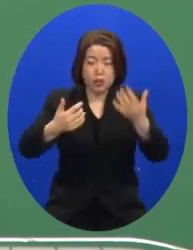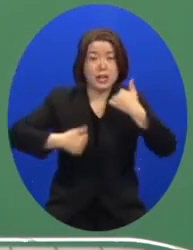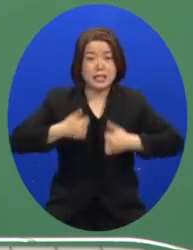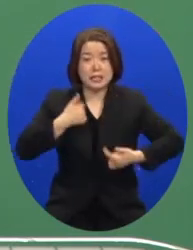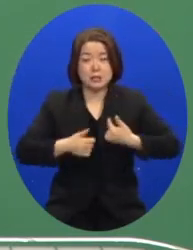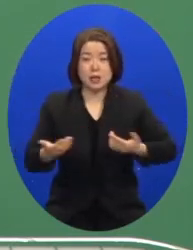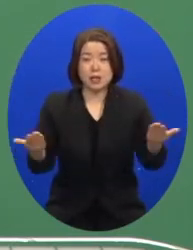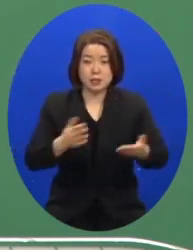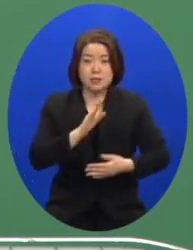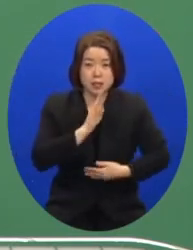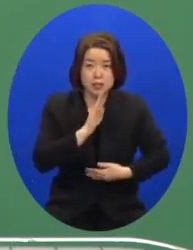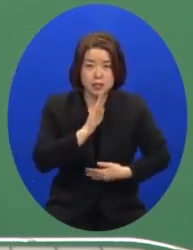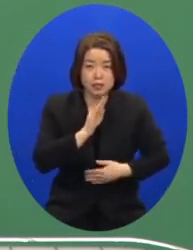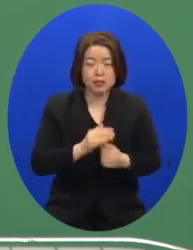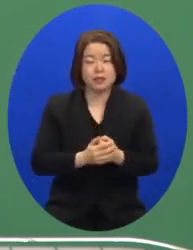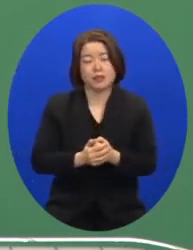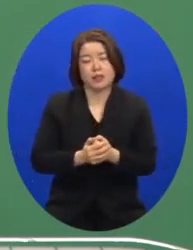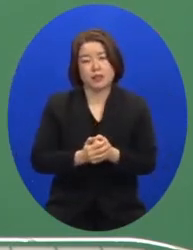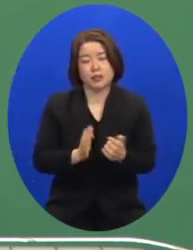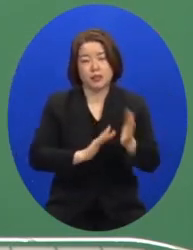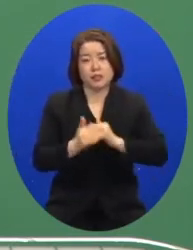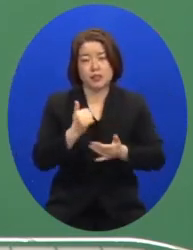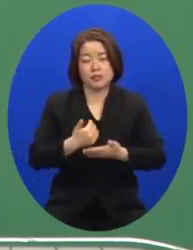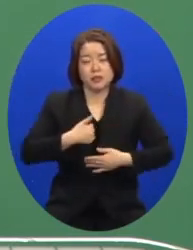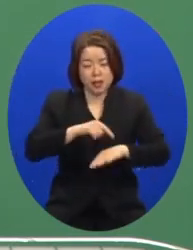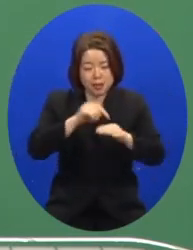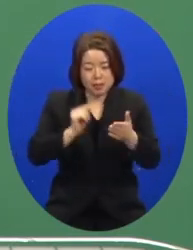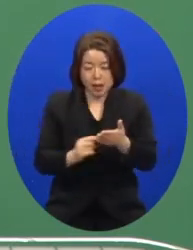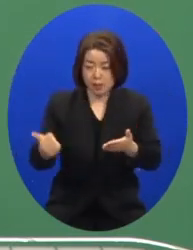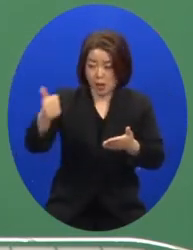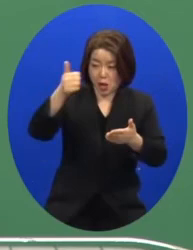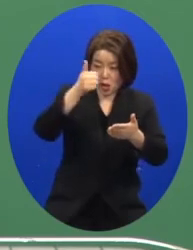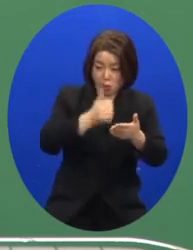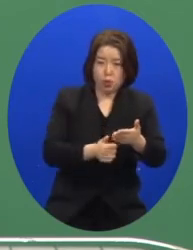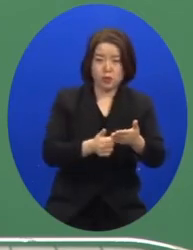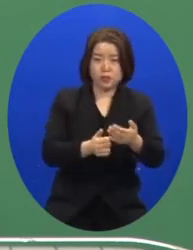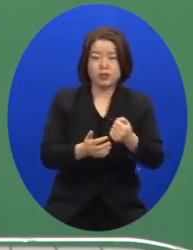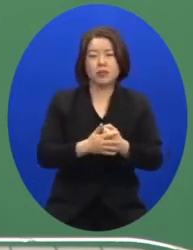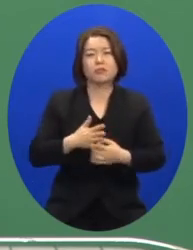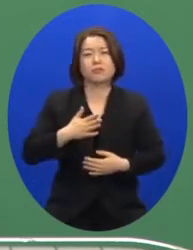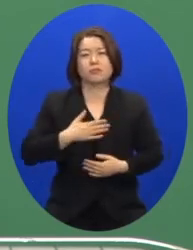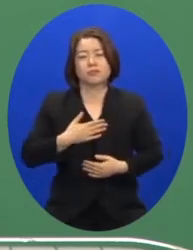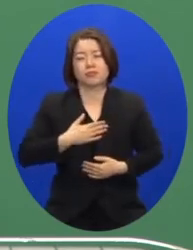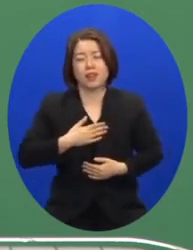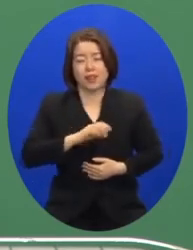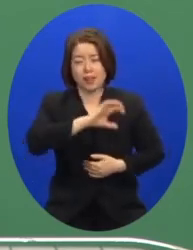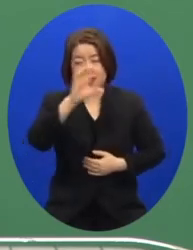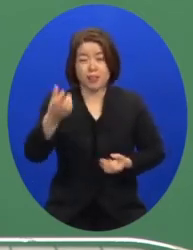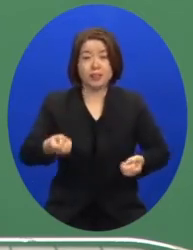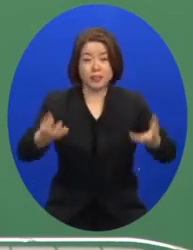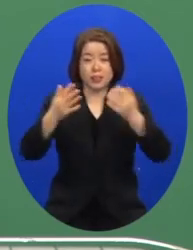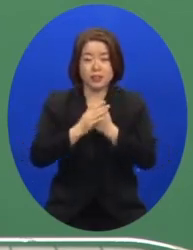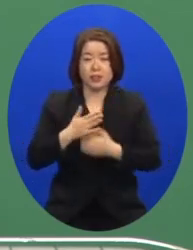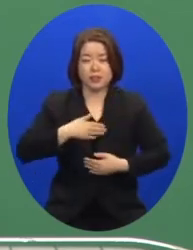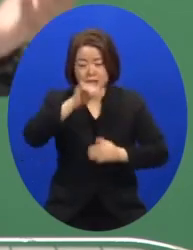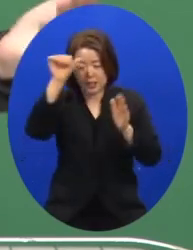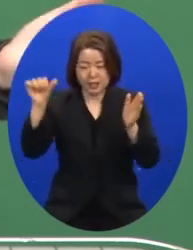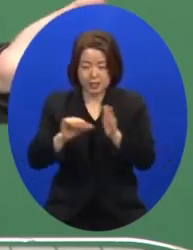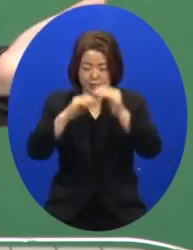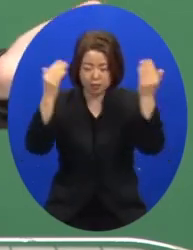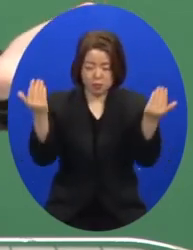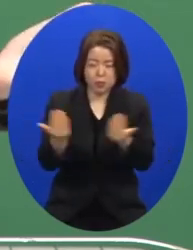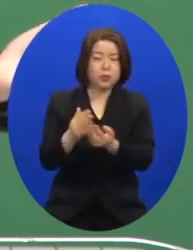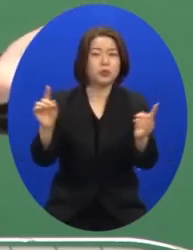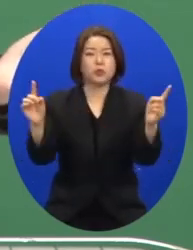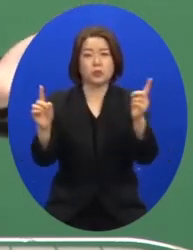일이지만 예수님께서 내 마음에 이 마신 것은 나의 크리스마스 내 인생 전체가 집